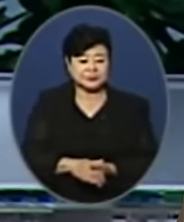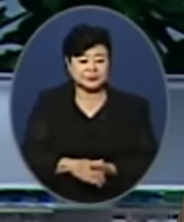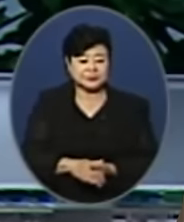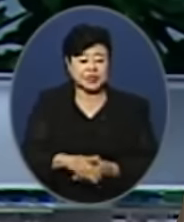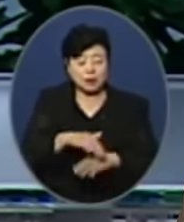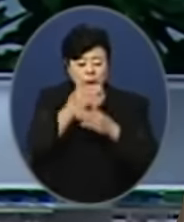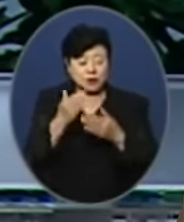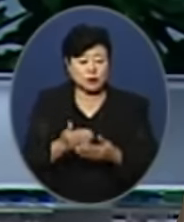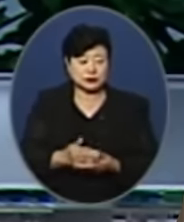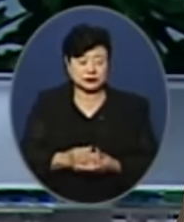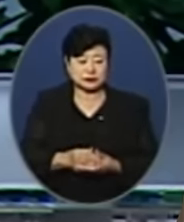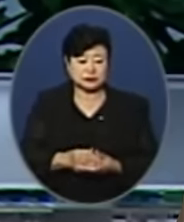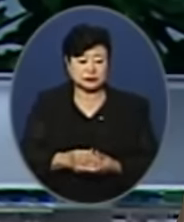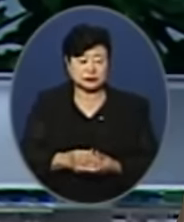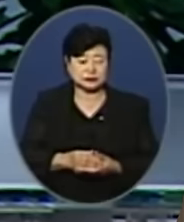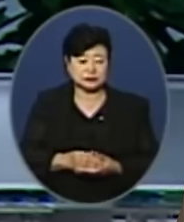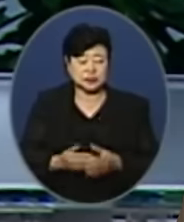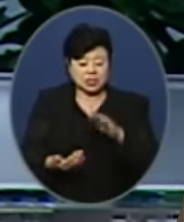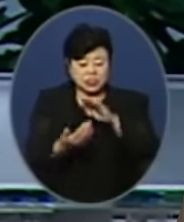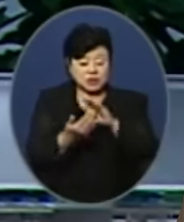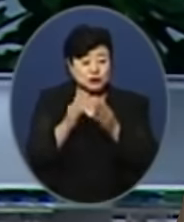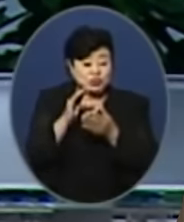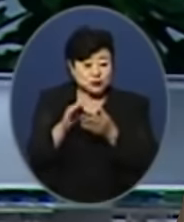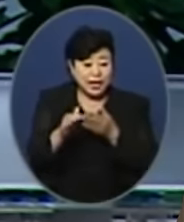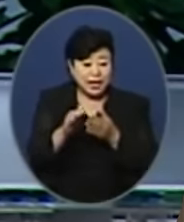이 모든 영생을 이루시고 난 다음에